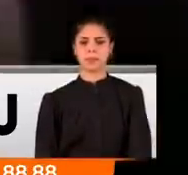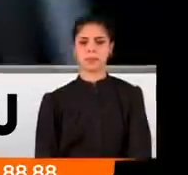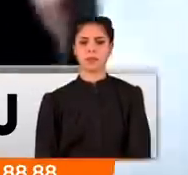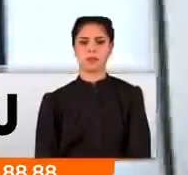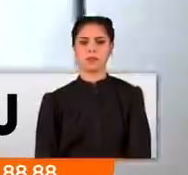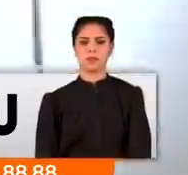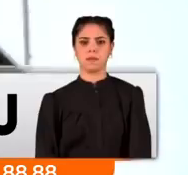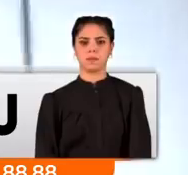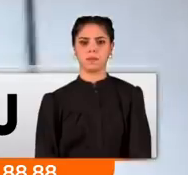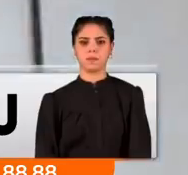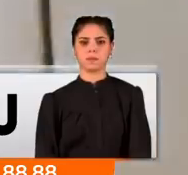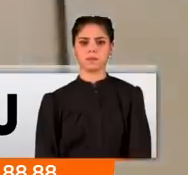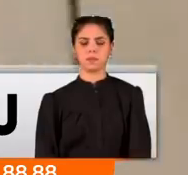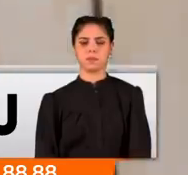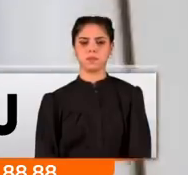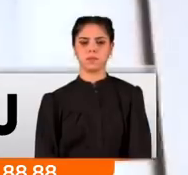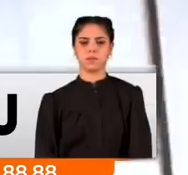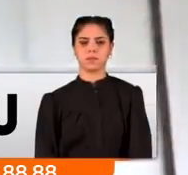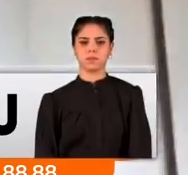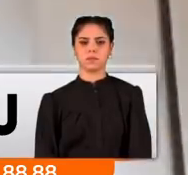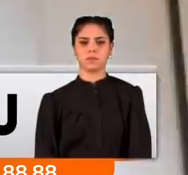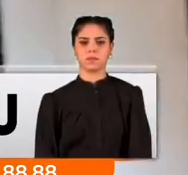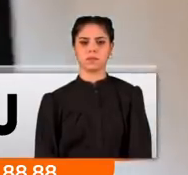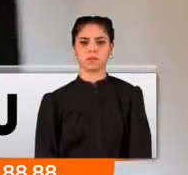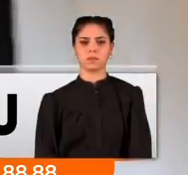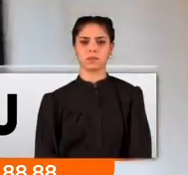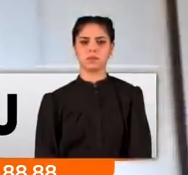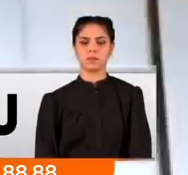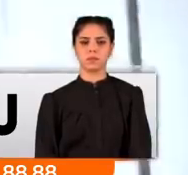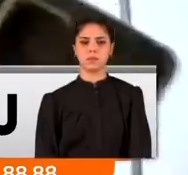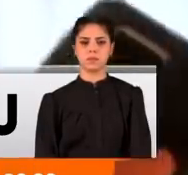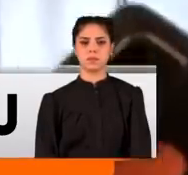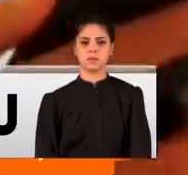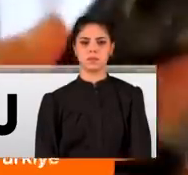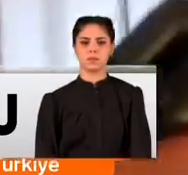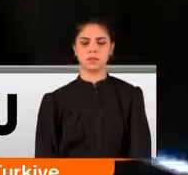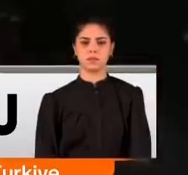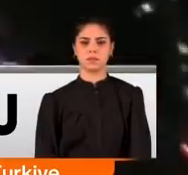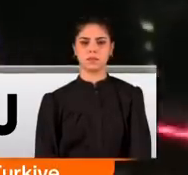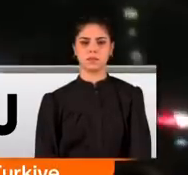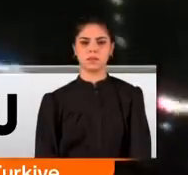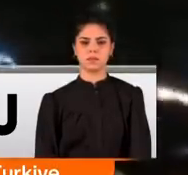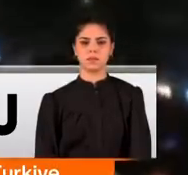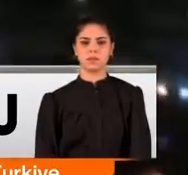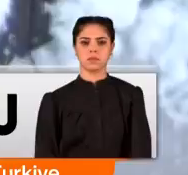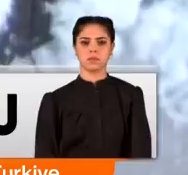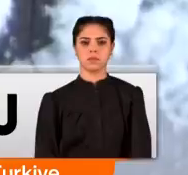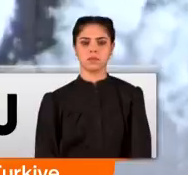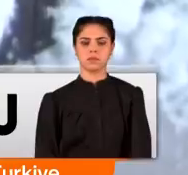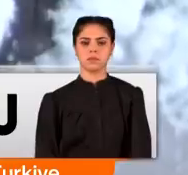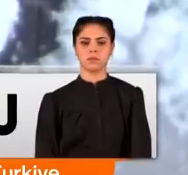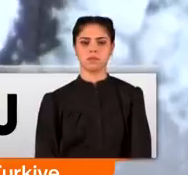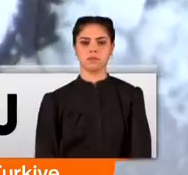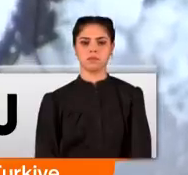çıkılmış. Bu saate kadar ne arayan var ne soran var. Yani bu hizmet böyle mi? Sırıfta kavurdu maalesef.